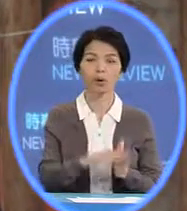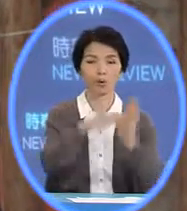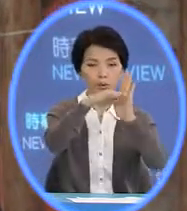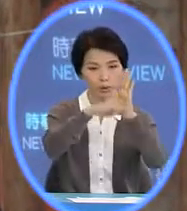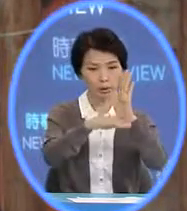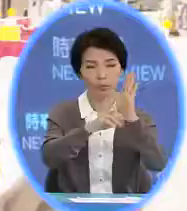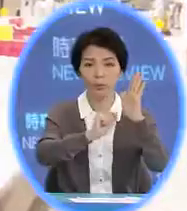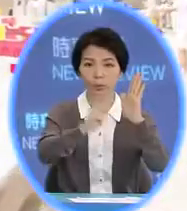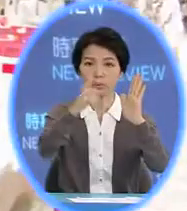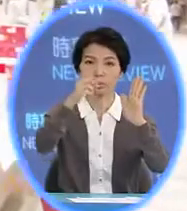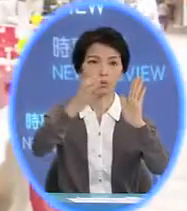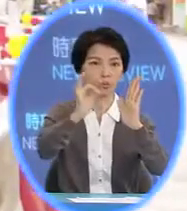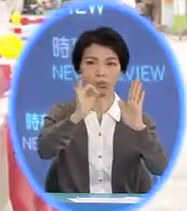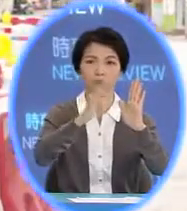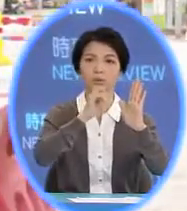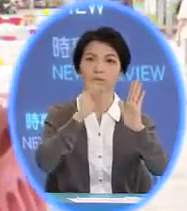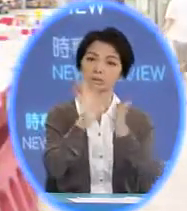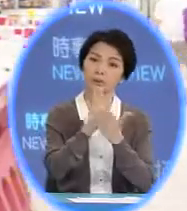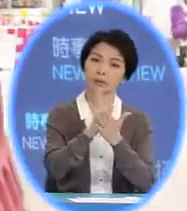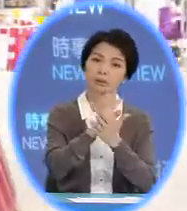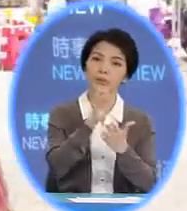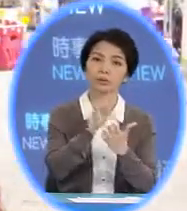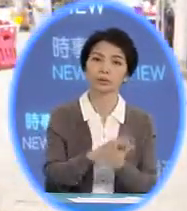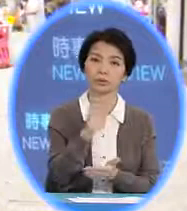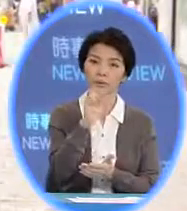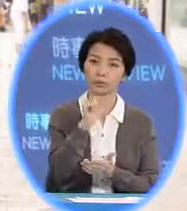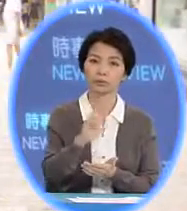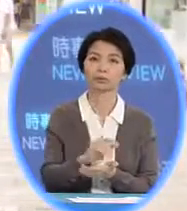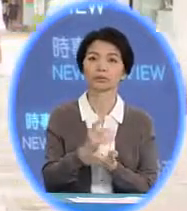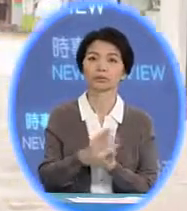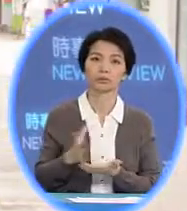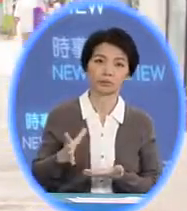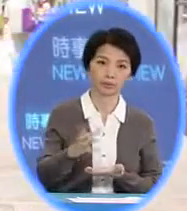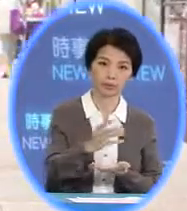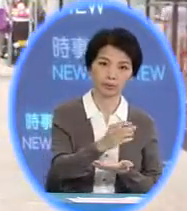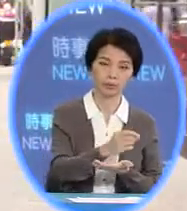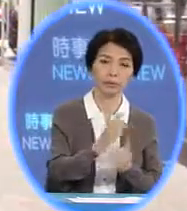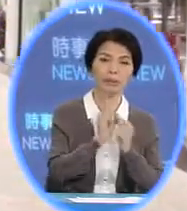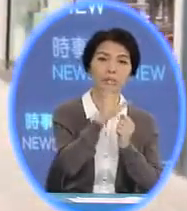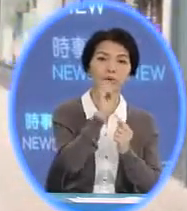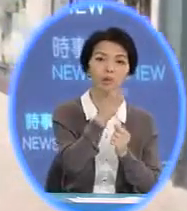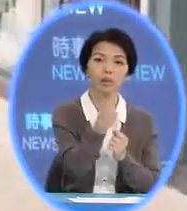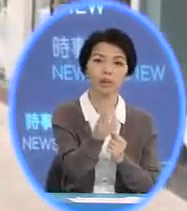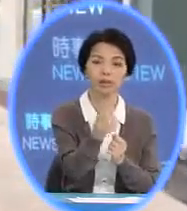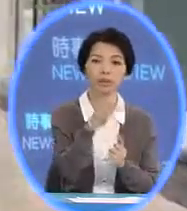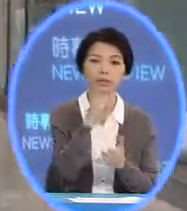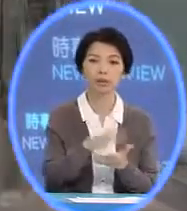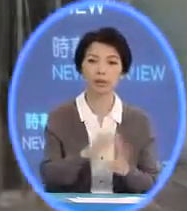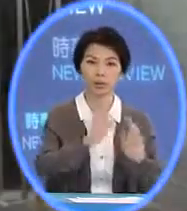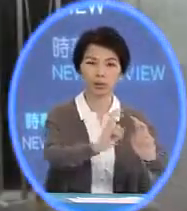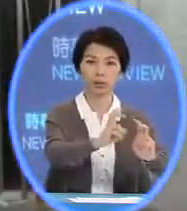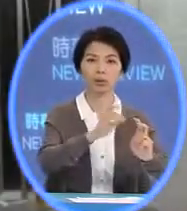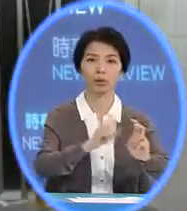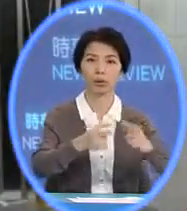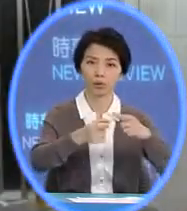標。幾年來，他們至少將50多宗街坊的裂紋索償提交港鐵，但是港鐵最終引用